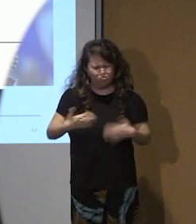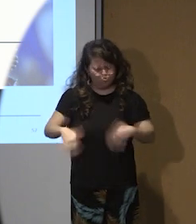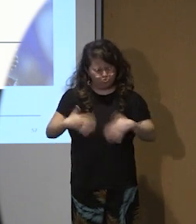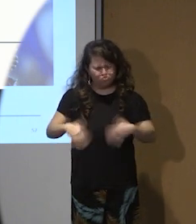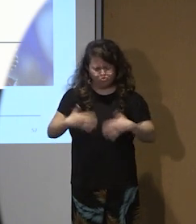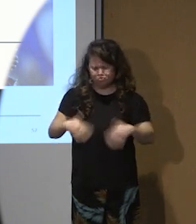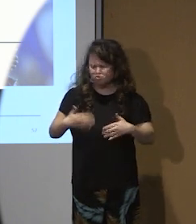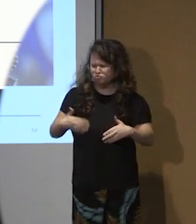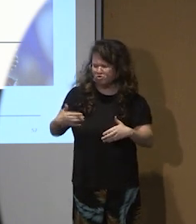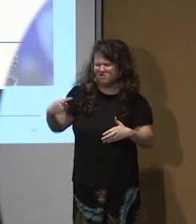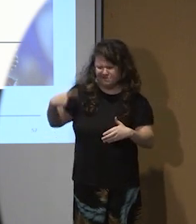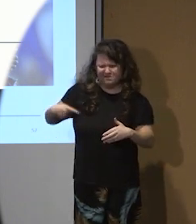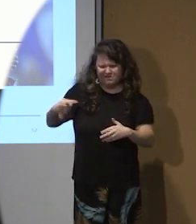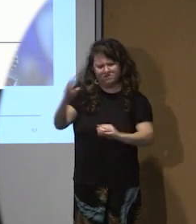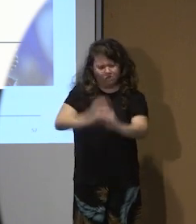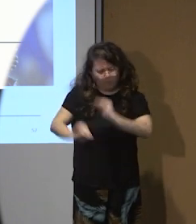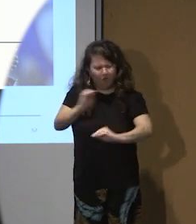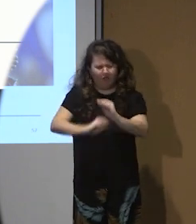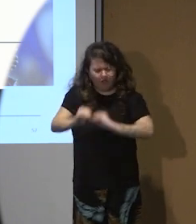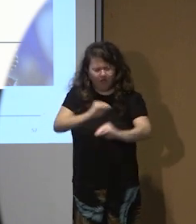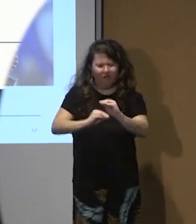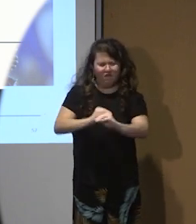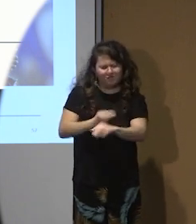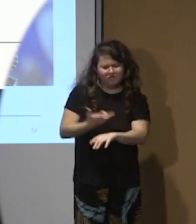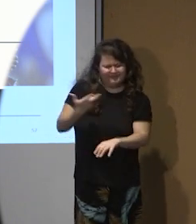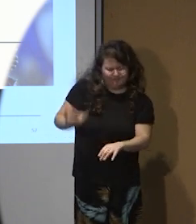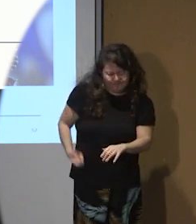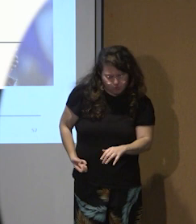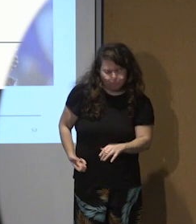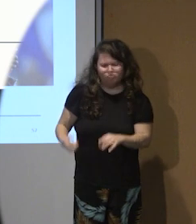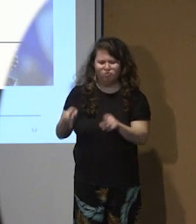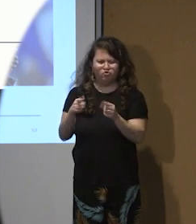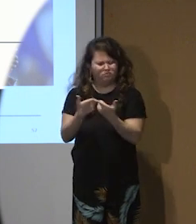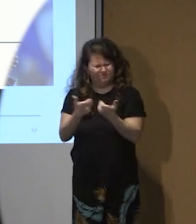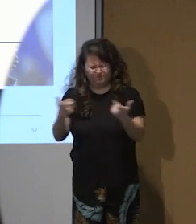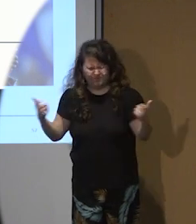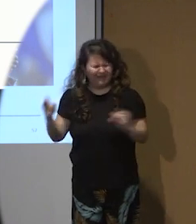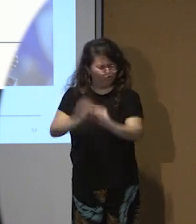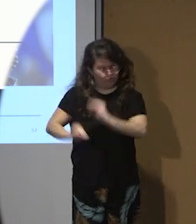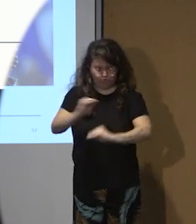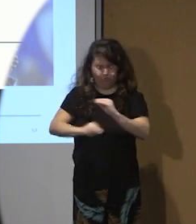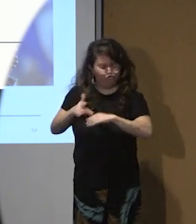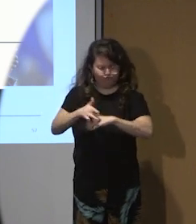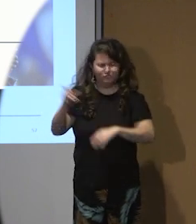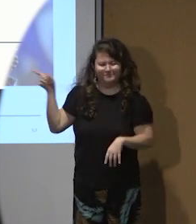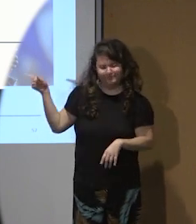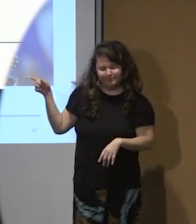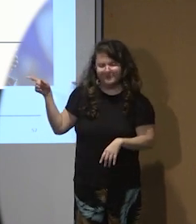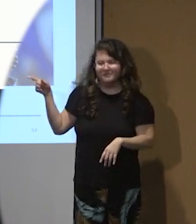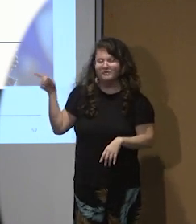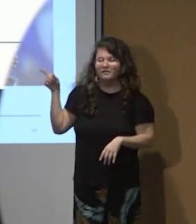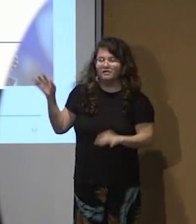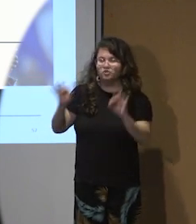plusieurs thérapeutiques, des infiltrations, de la viscosupplémentation, plein de choses. Et il a bénéficié d'une